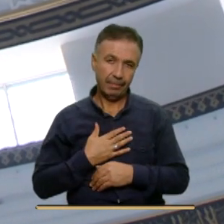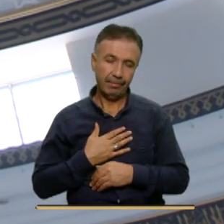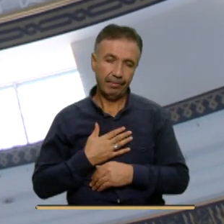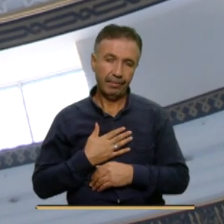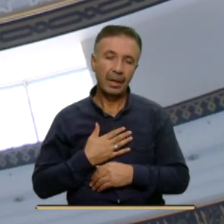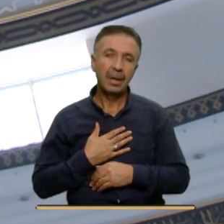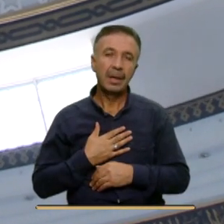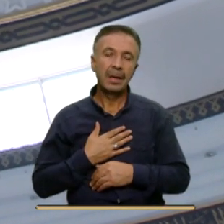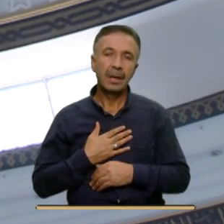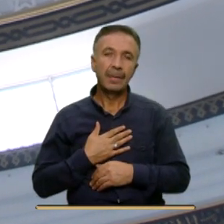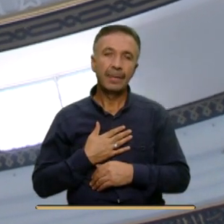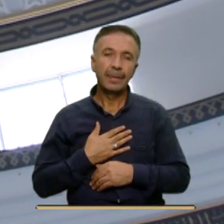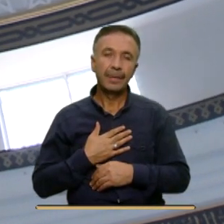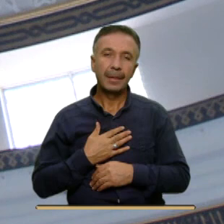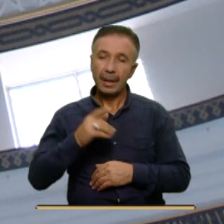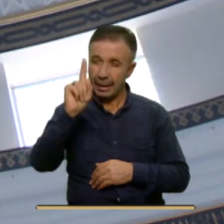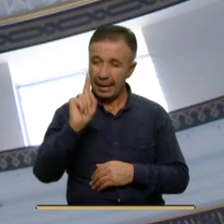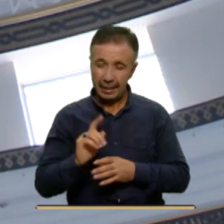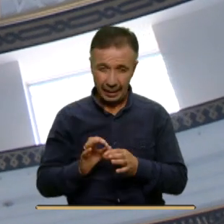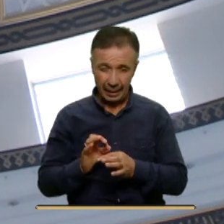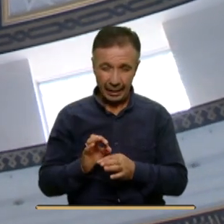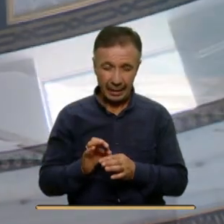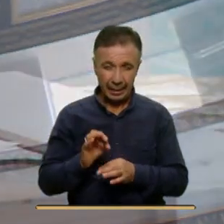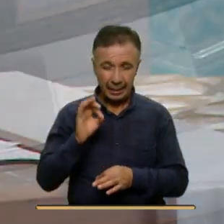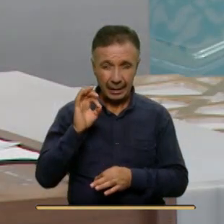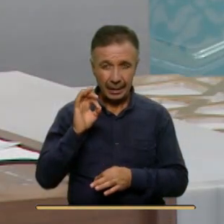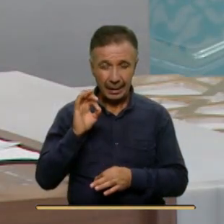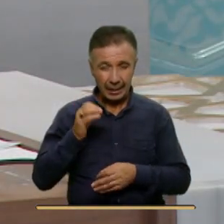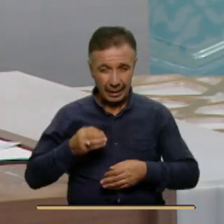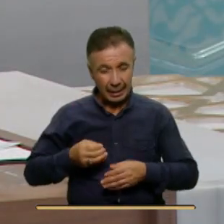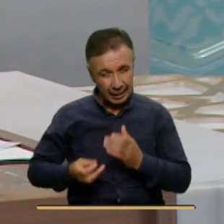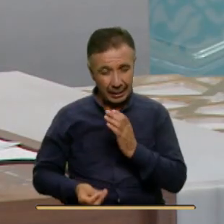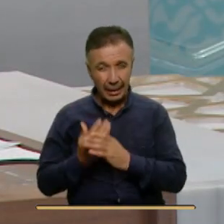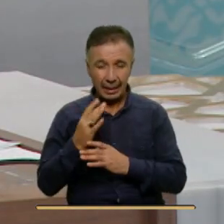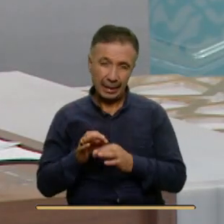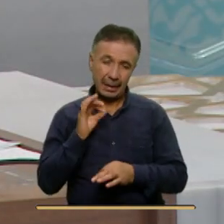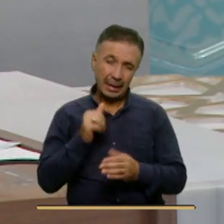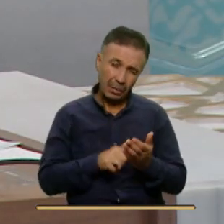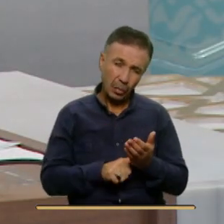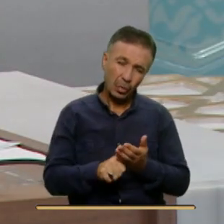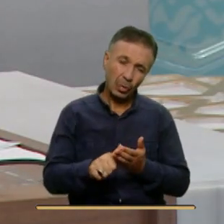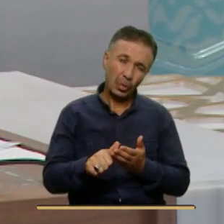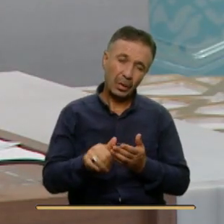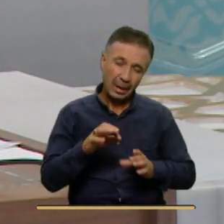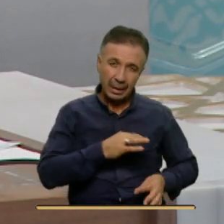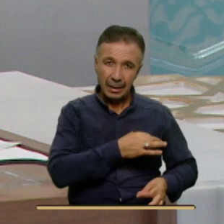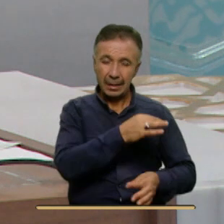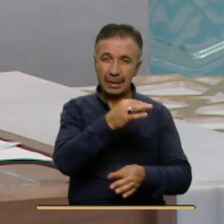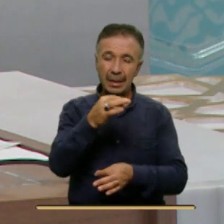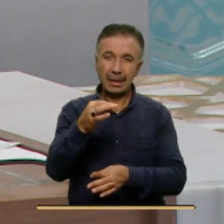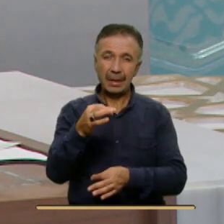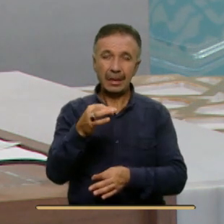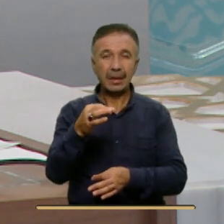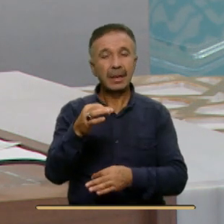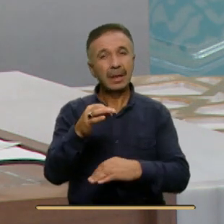İlk insanı inşa eden İslam, bütün insanları inşa etmek için